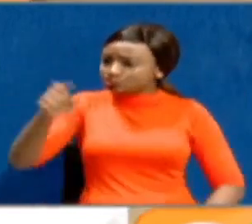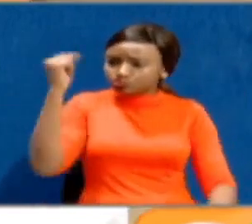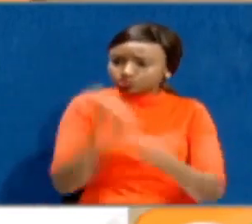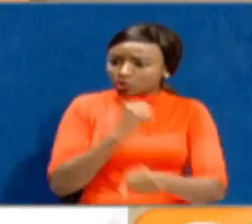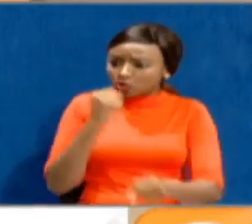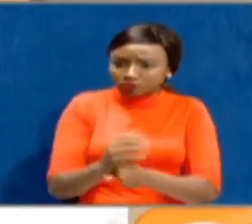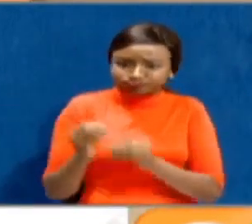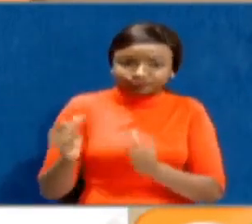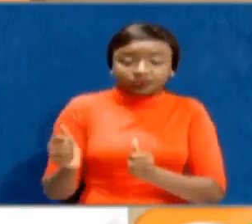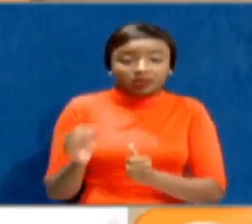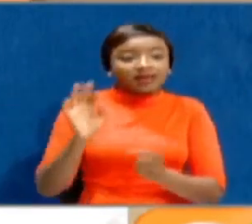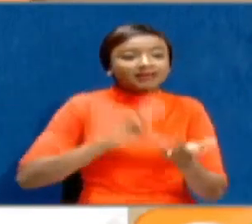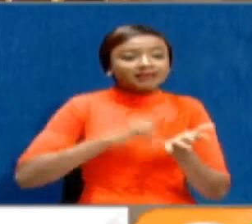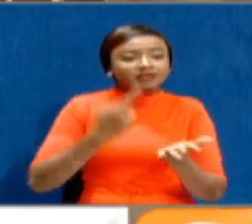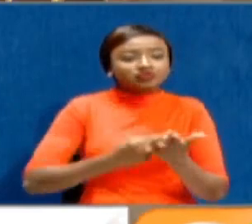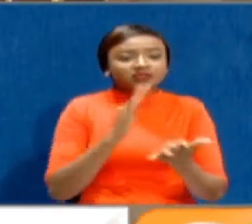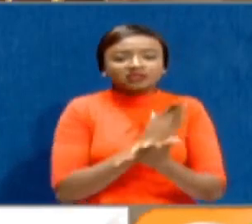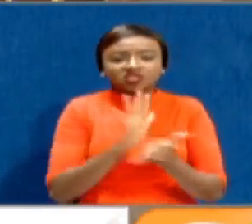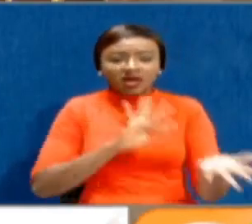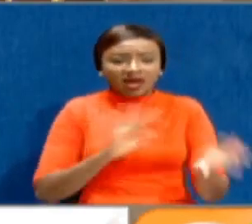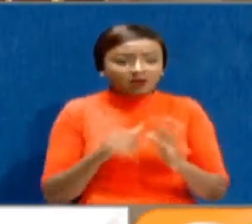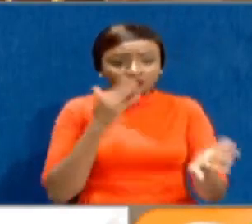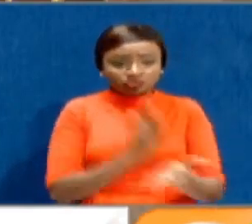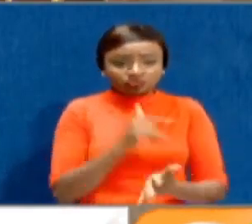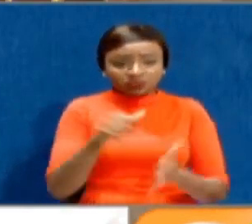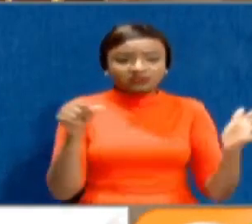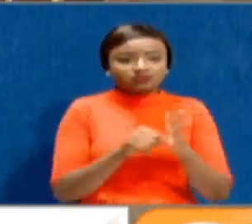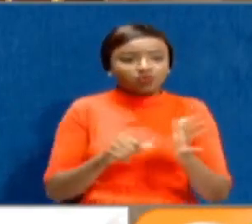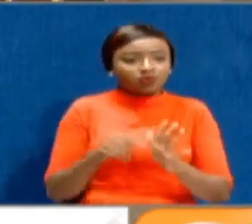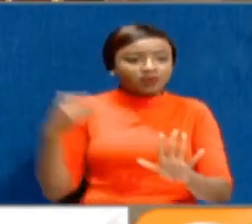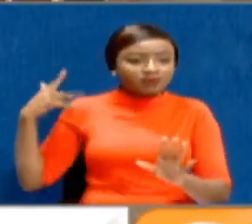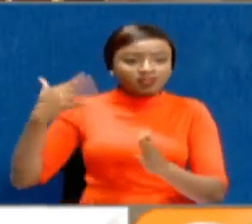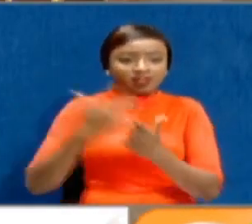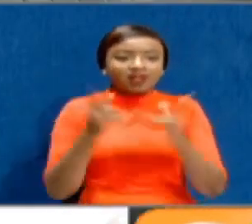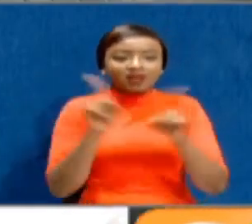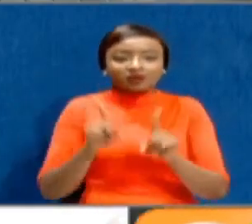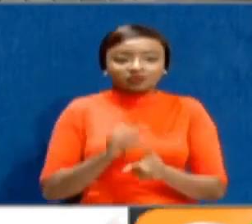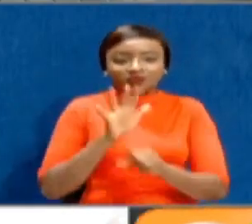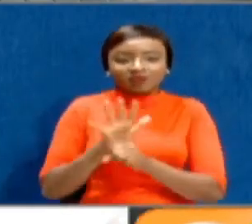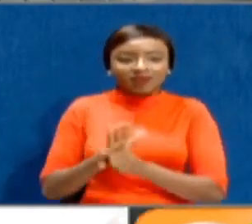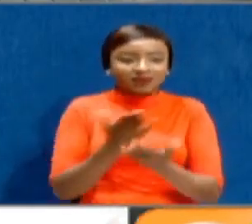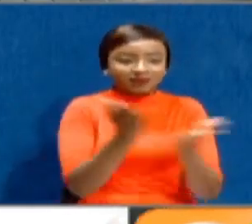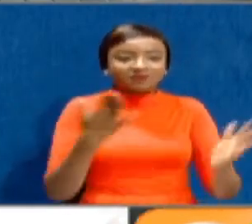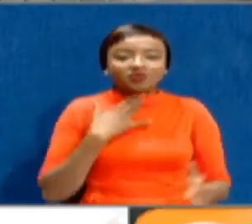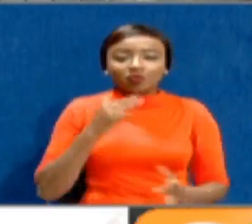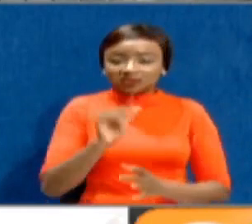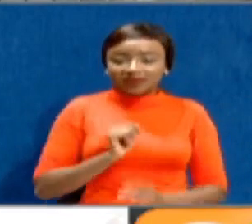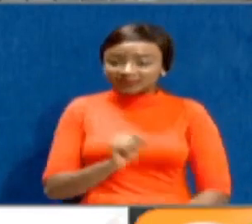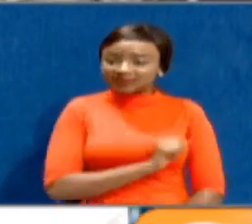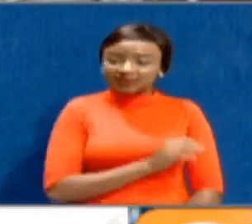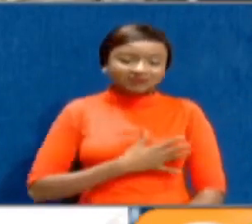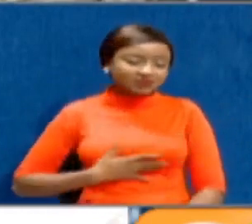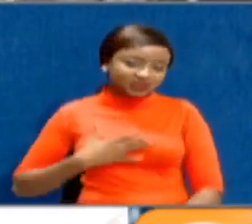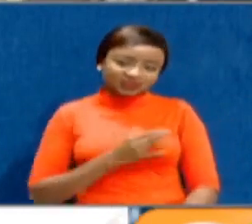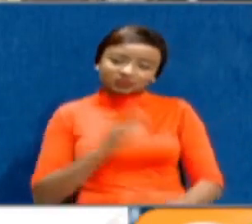work? Mgogoro kuhusu ugavi wa fedha umekuwa donda sugu huku viongozi mbalimbali wakiwataka maseneta ambao kwa mara ya saba